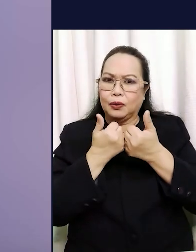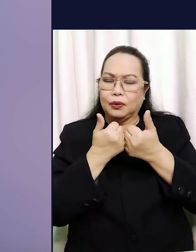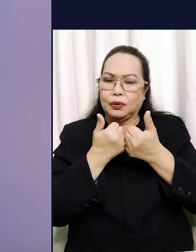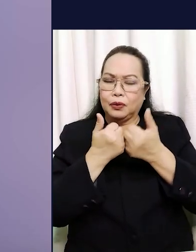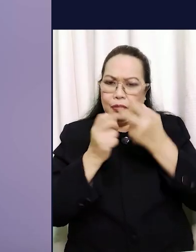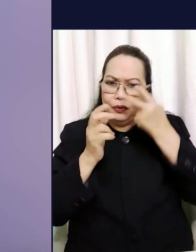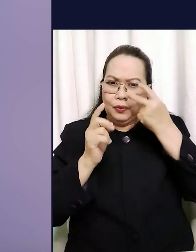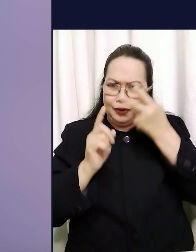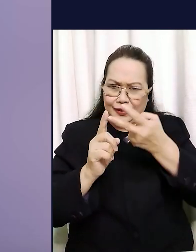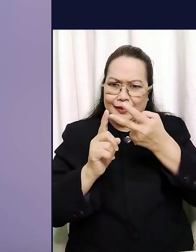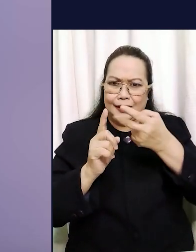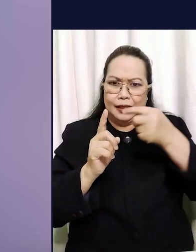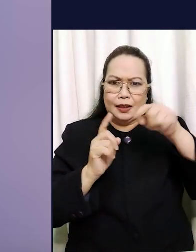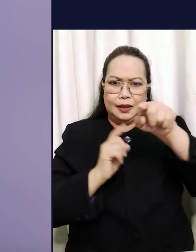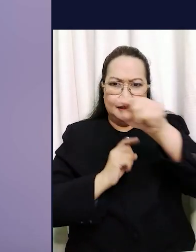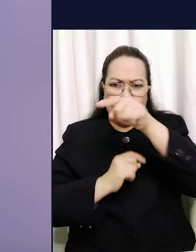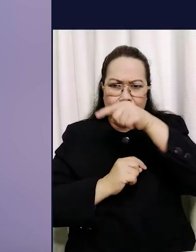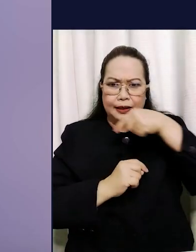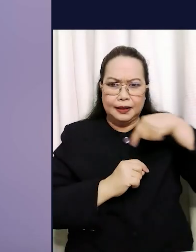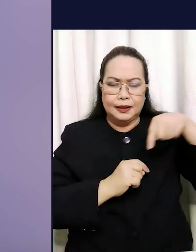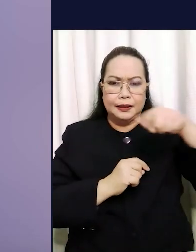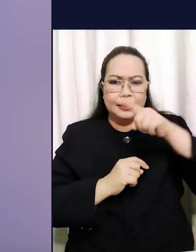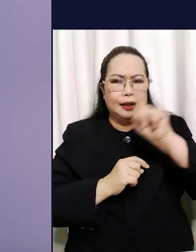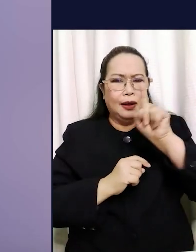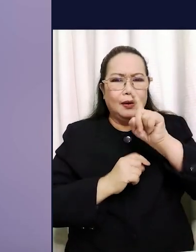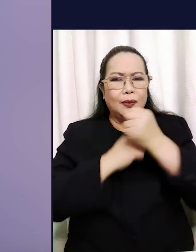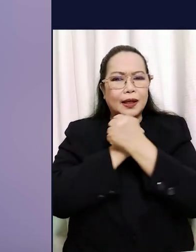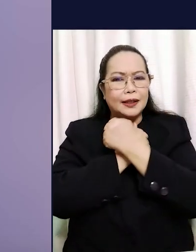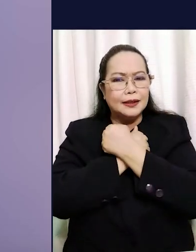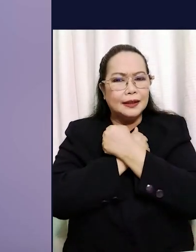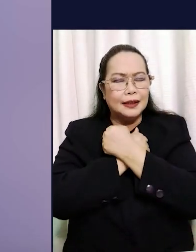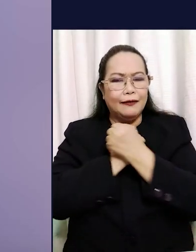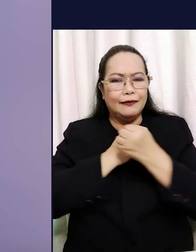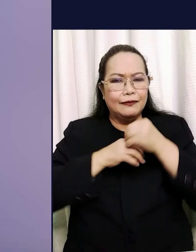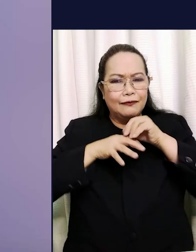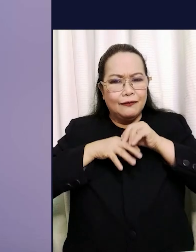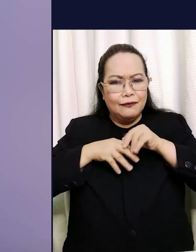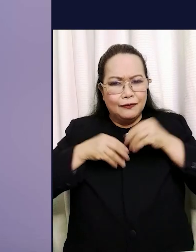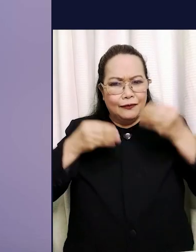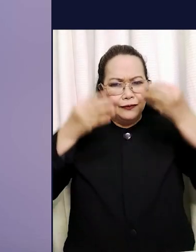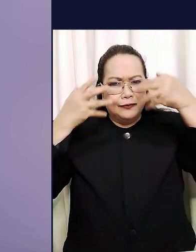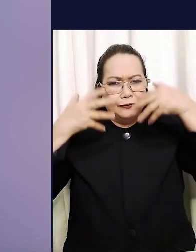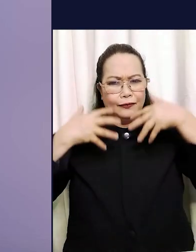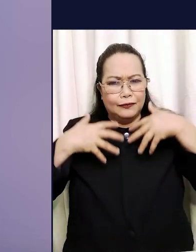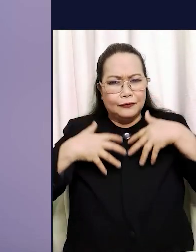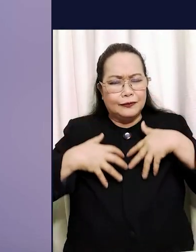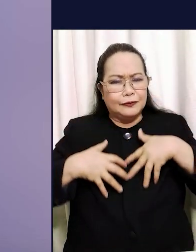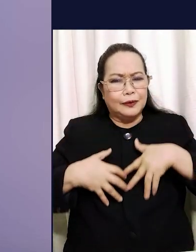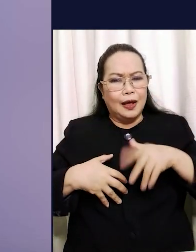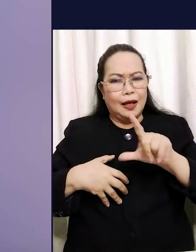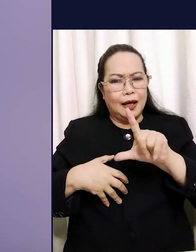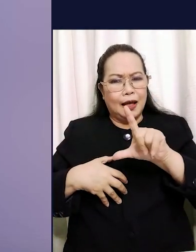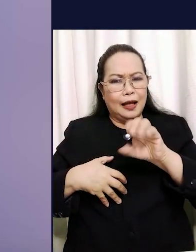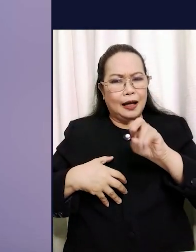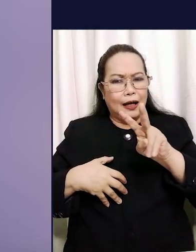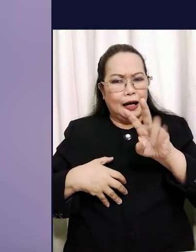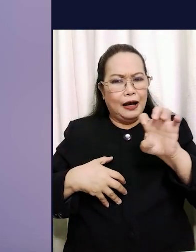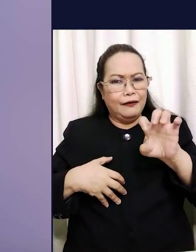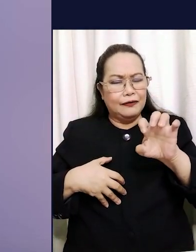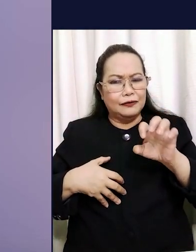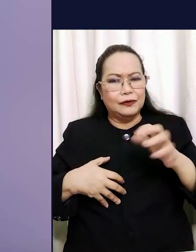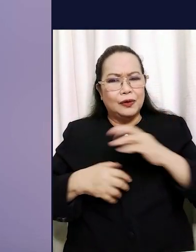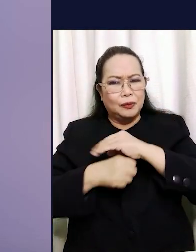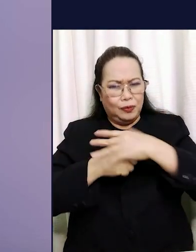na nananalaytay. Talagang nakikita at nababalo tayo ng pag-ibig na ito. Ang unang bahagi po,